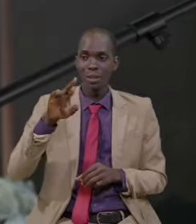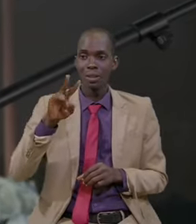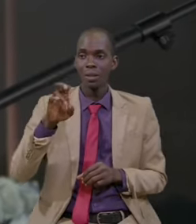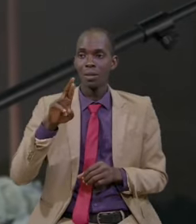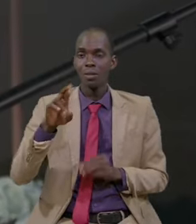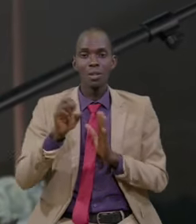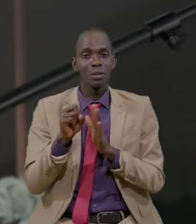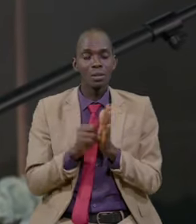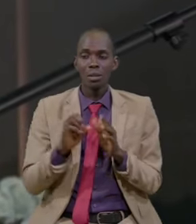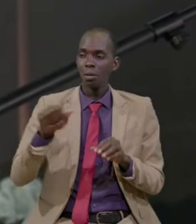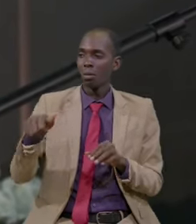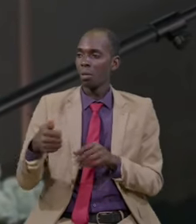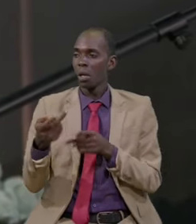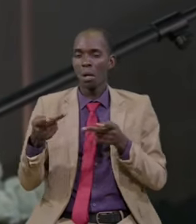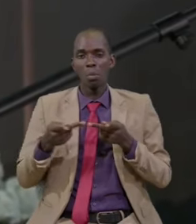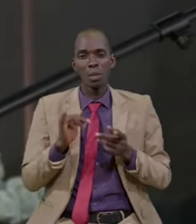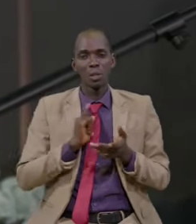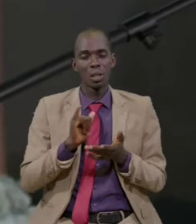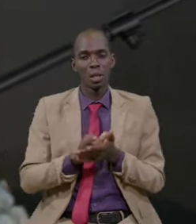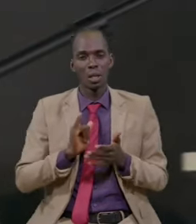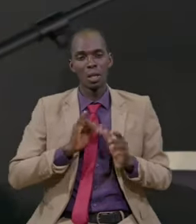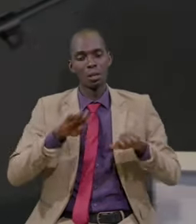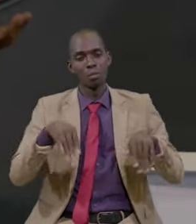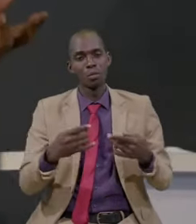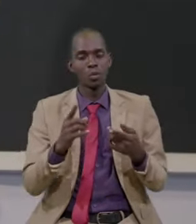j'ai visités dans tous les états du Nigeria.